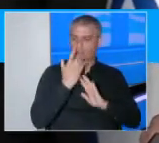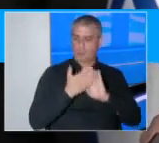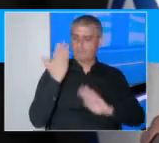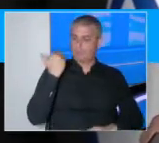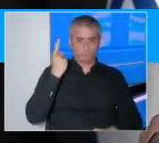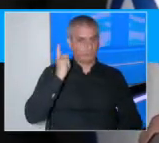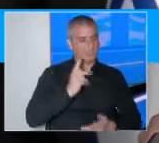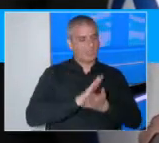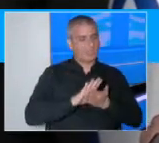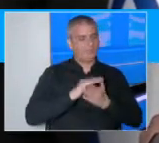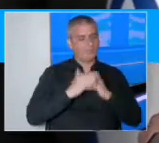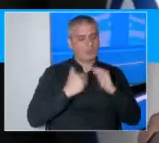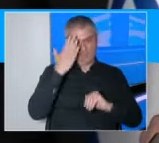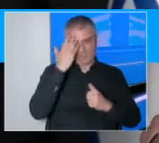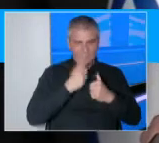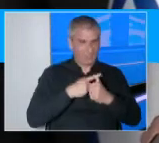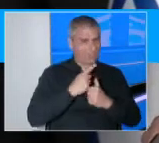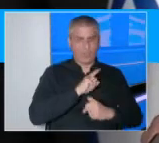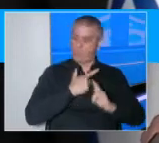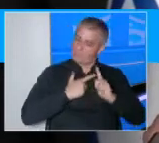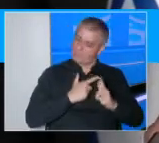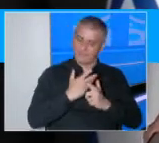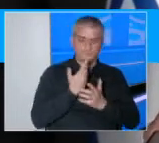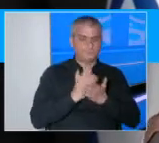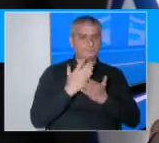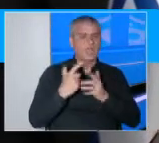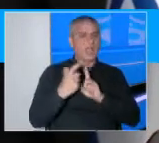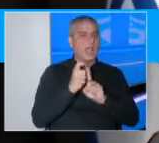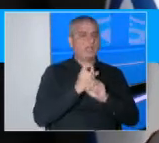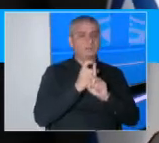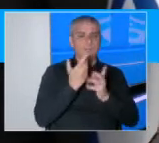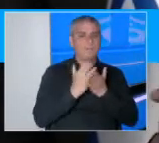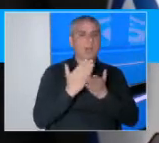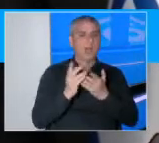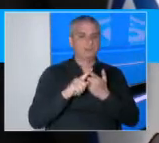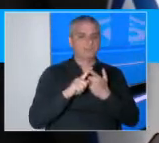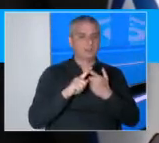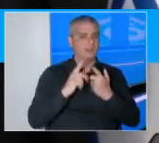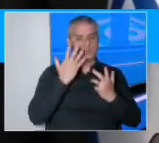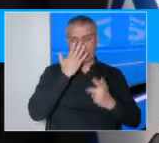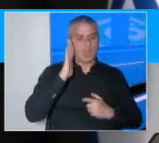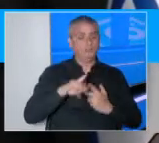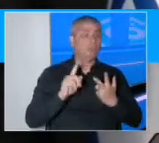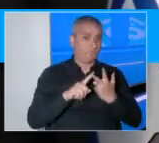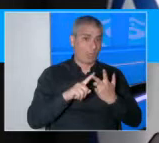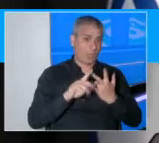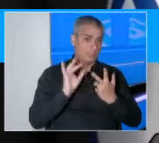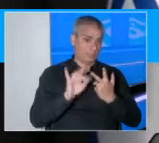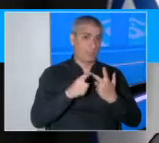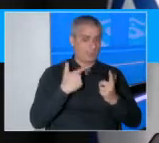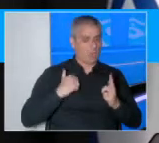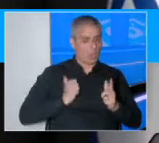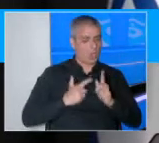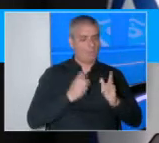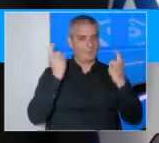אומרת, לפשט את תהליך ההכרה, לא להילחם, להסיר כל מיני חסמים, להסיר את מסע השפלות כנגד